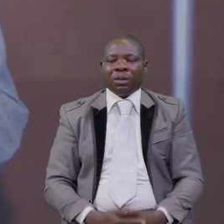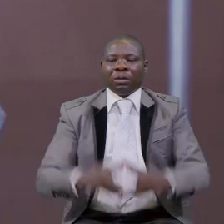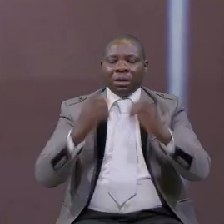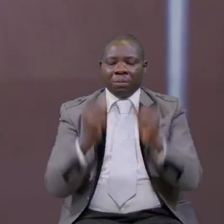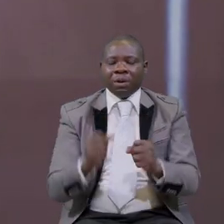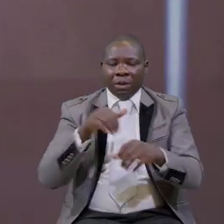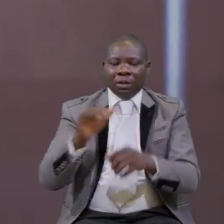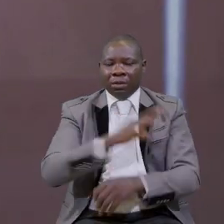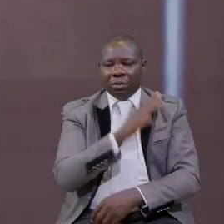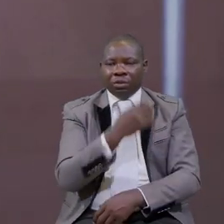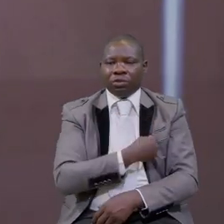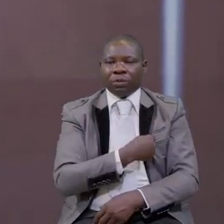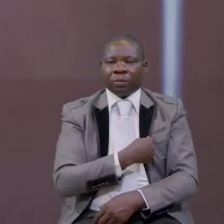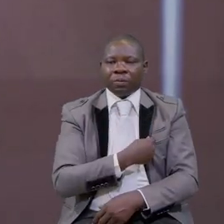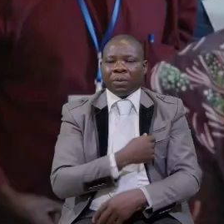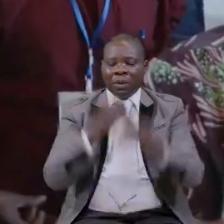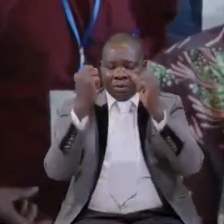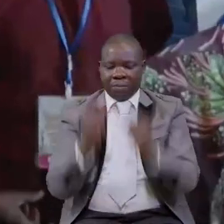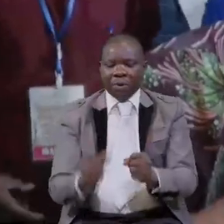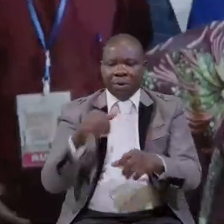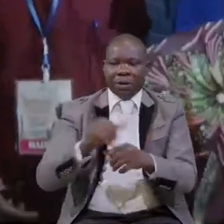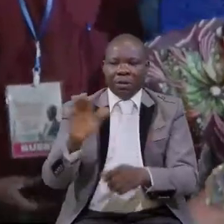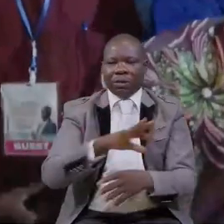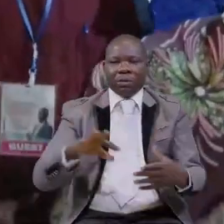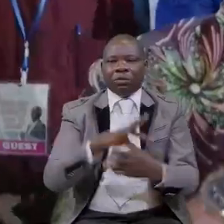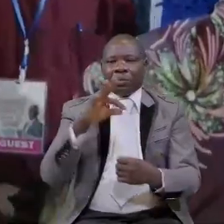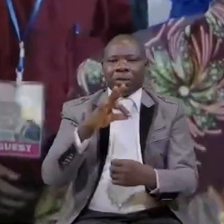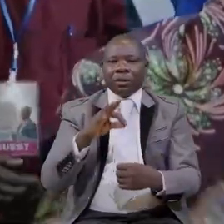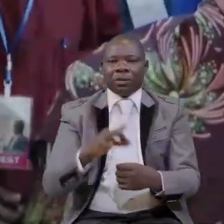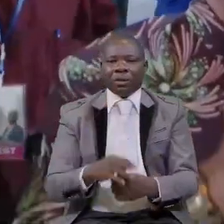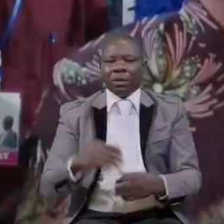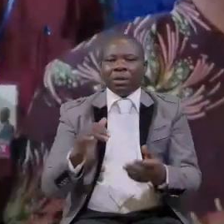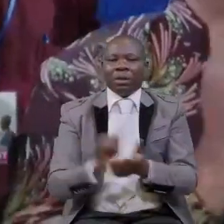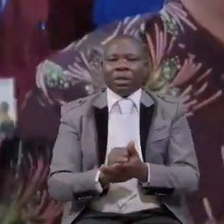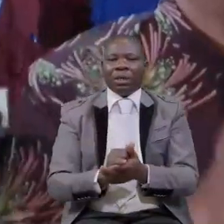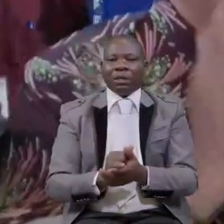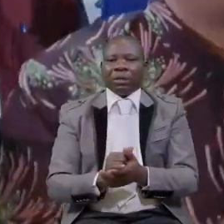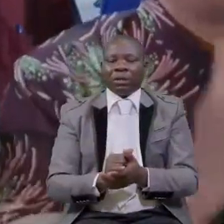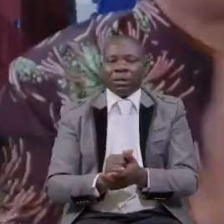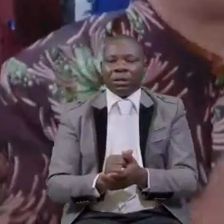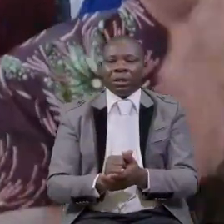La puissance dans ton âme, la puissance dans ton esprit.